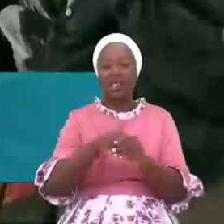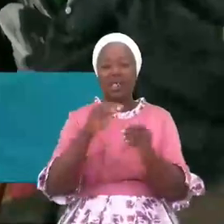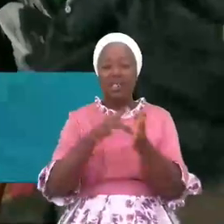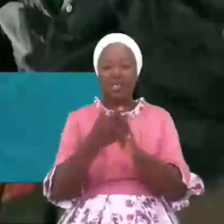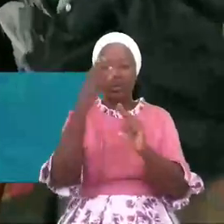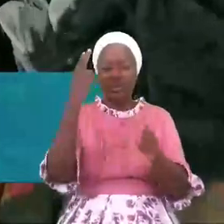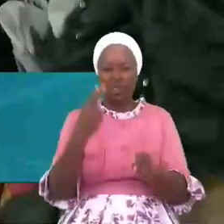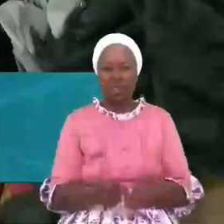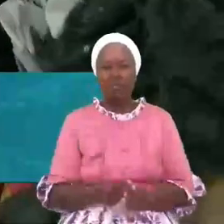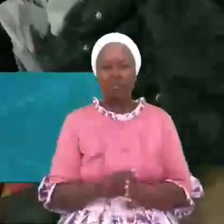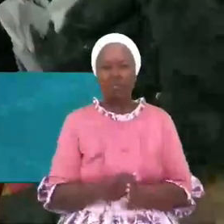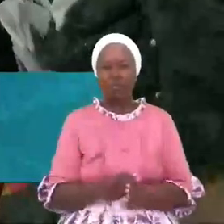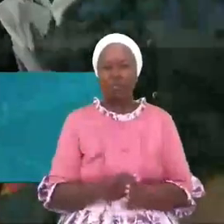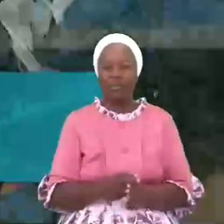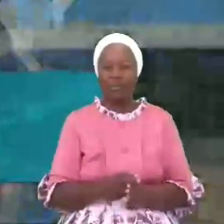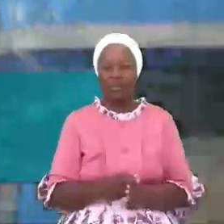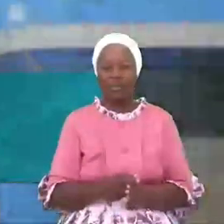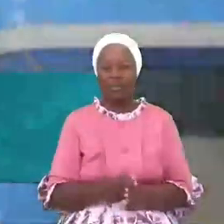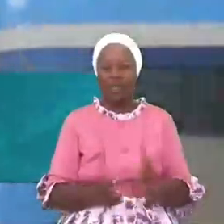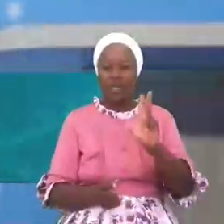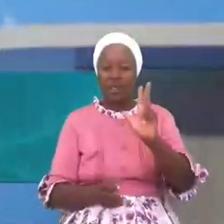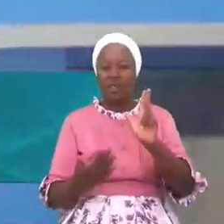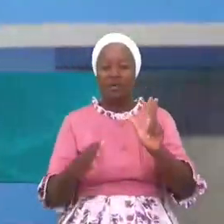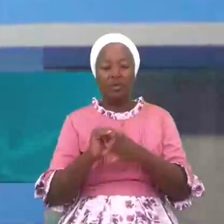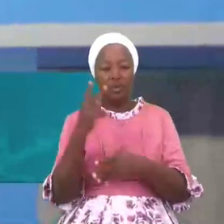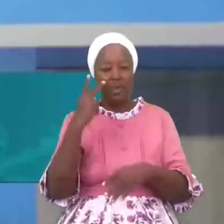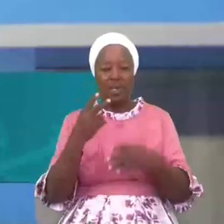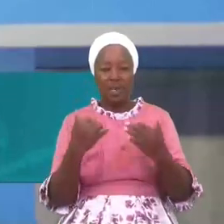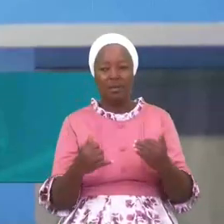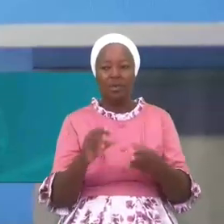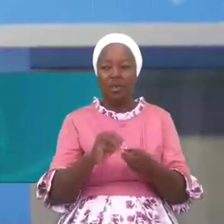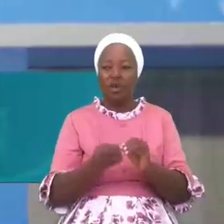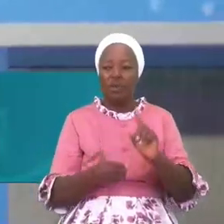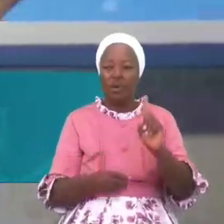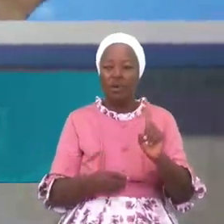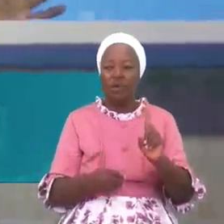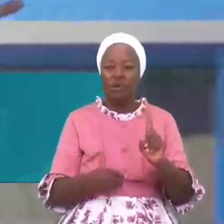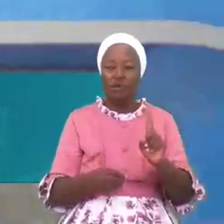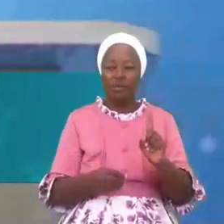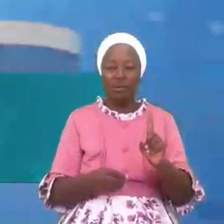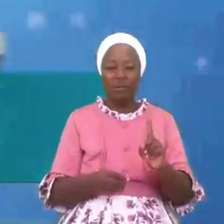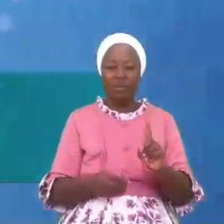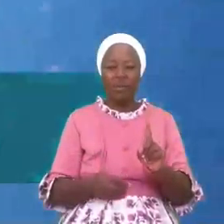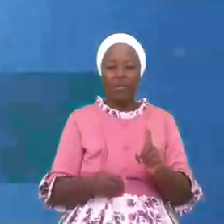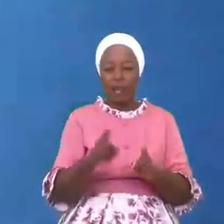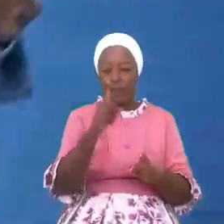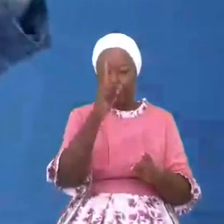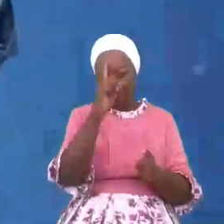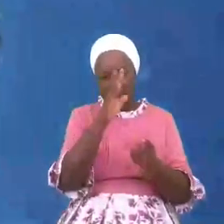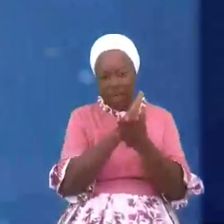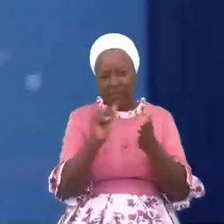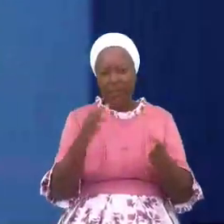de Jésus. Trois choses à considérer rapidement. Premièrement, croire et